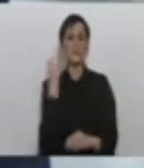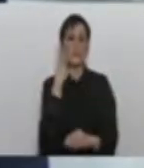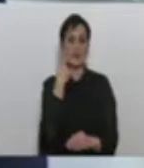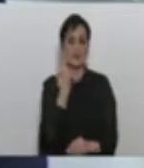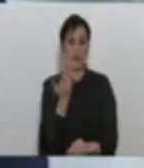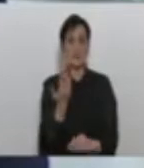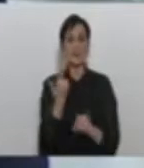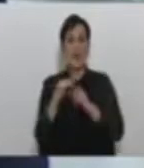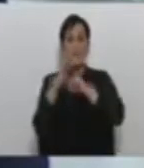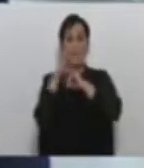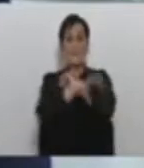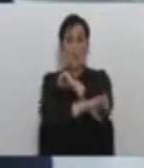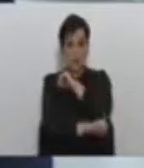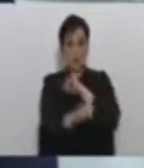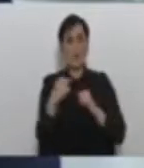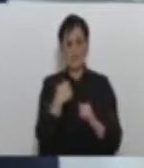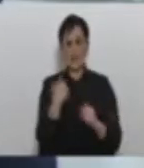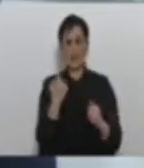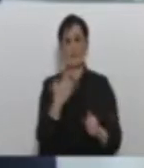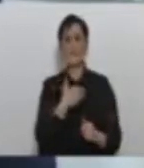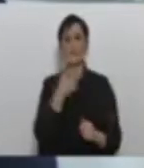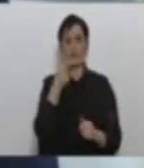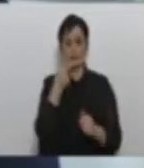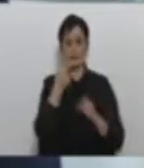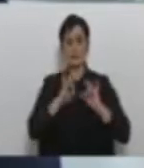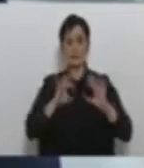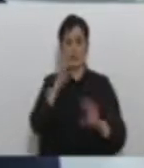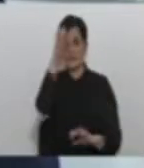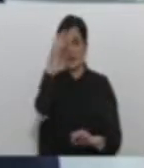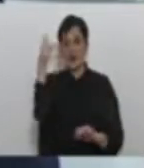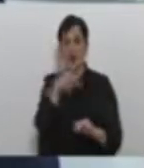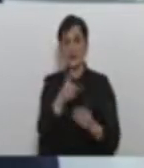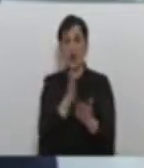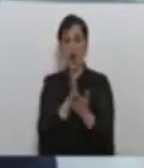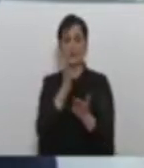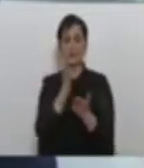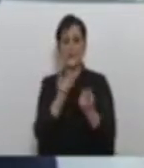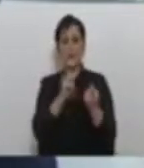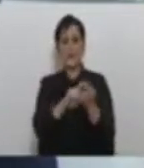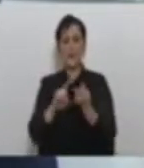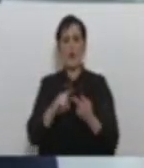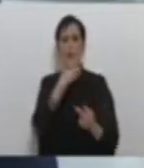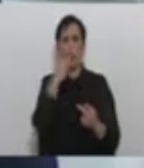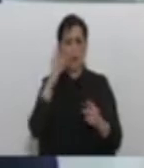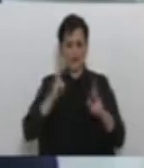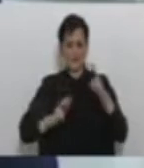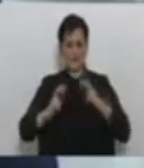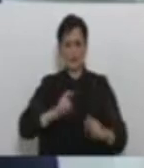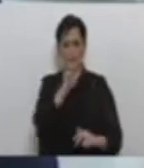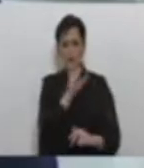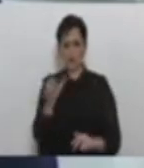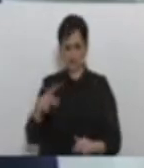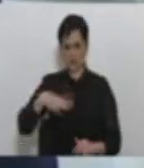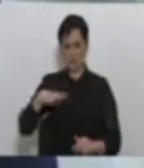და ბოლოს არ შემიძლია არ აღნიშნო განათლების სფეროში არსებული კავშირები. უამრავი ქართველი სტუდენტი იღებს განათლებას